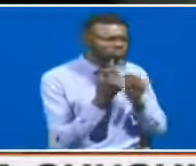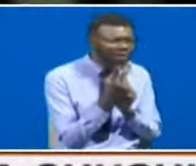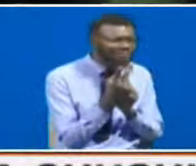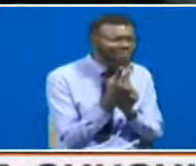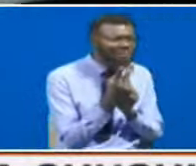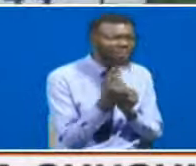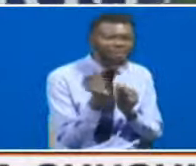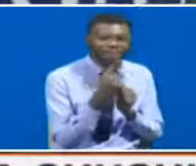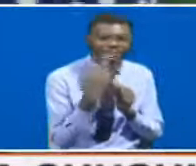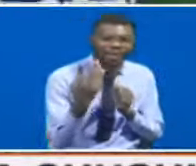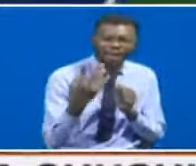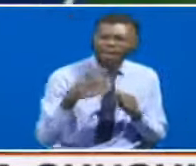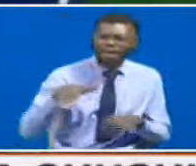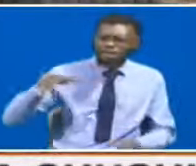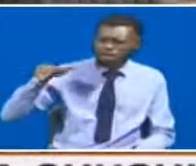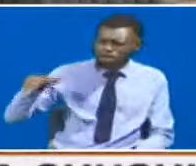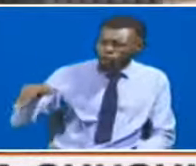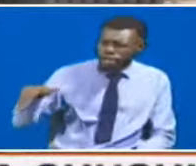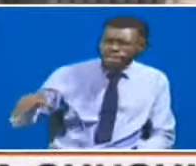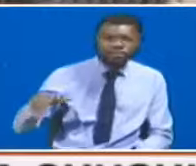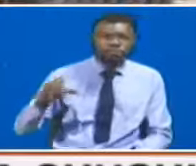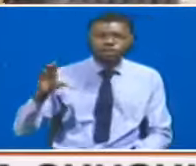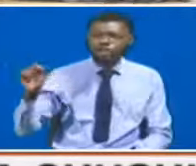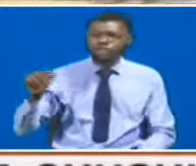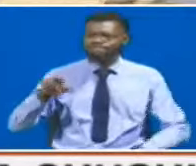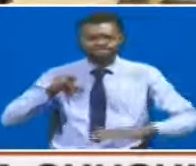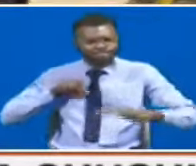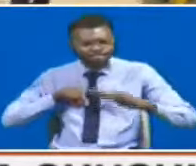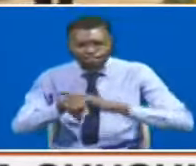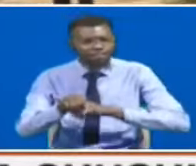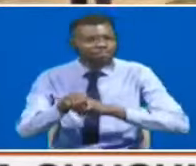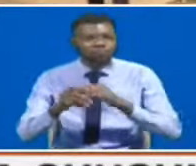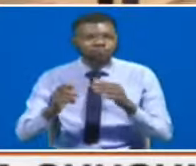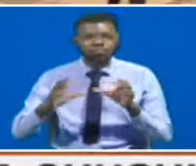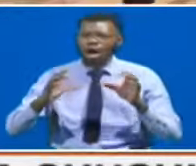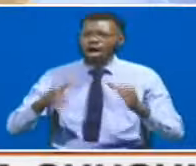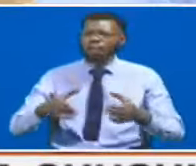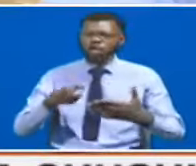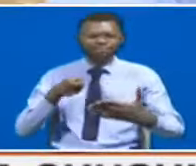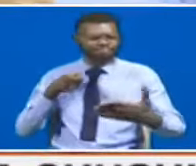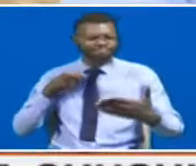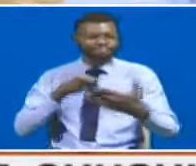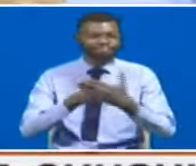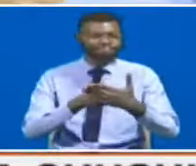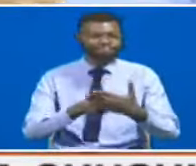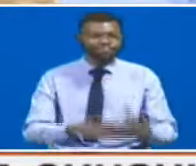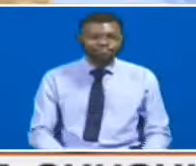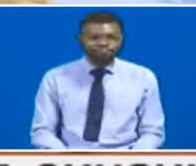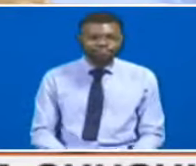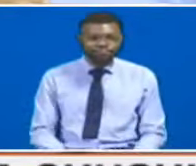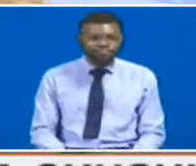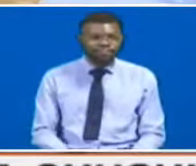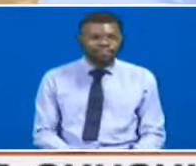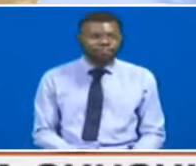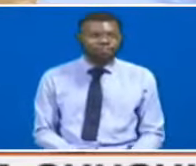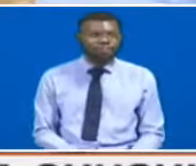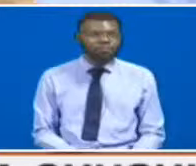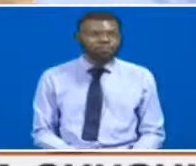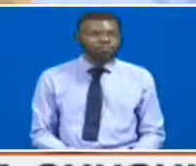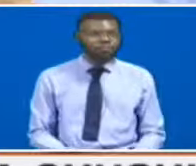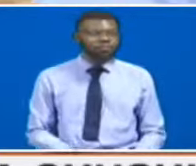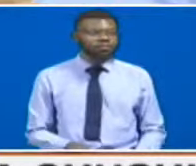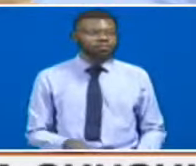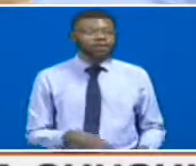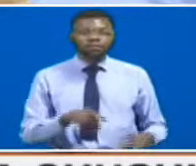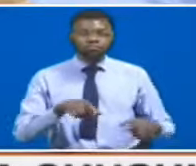na mapema waziri Linturi alivamia kiwanda chao na kukifunga. Manufacturer himself owns up to